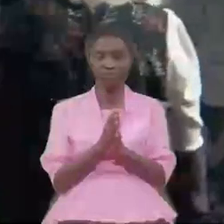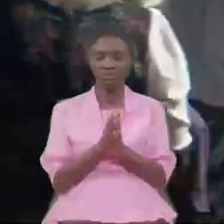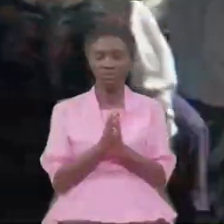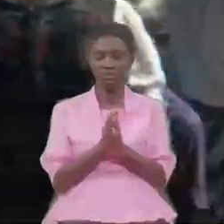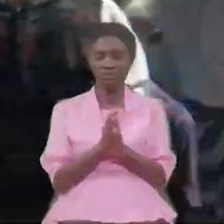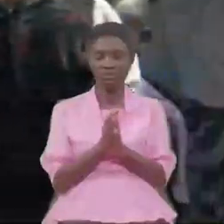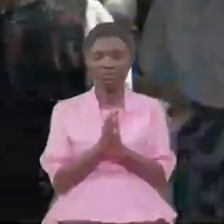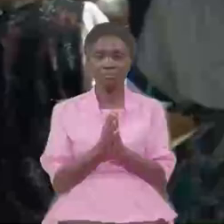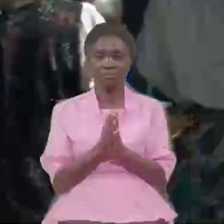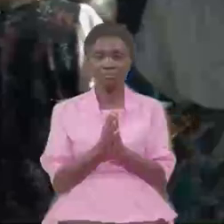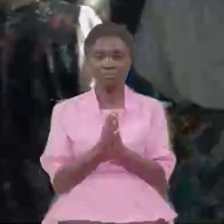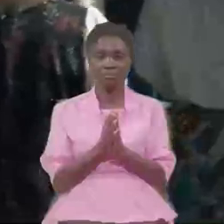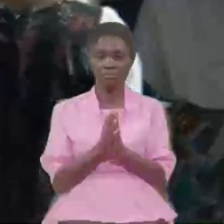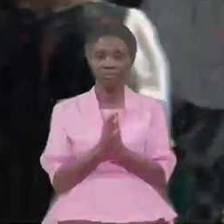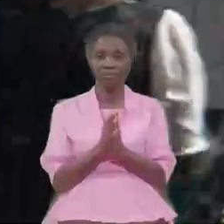Rapidement.